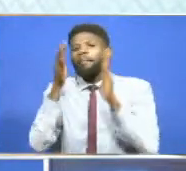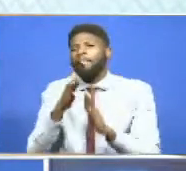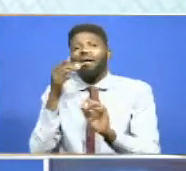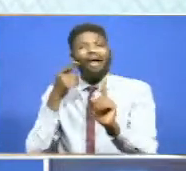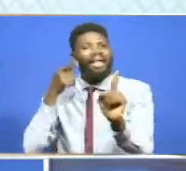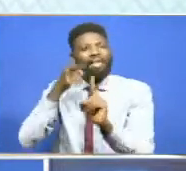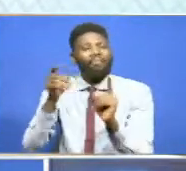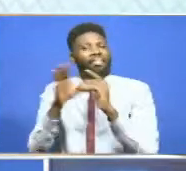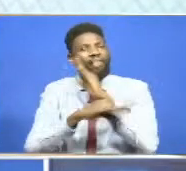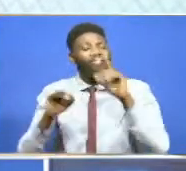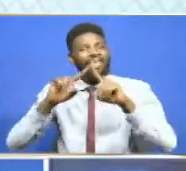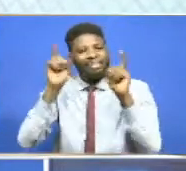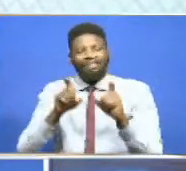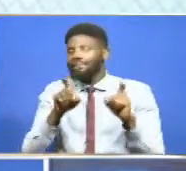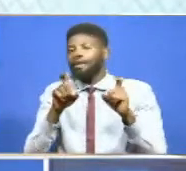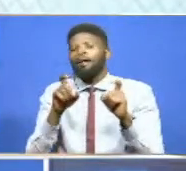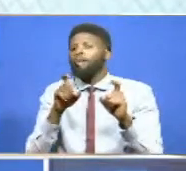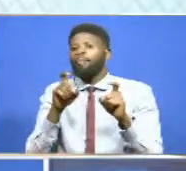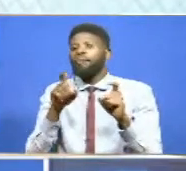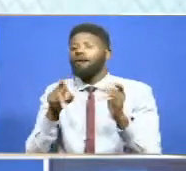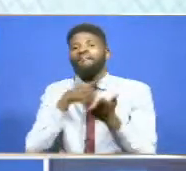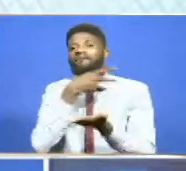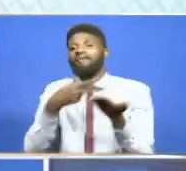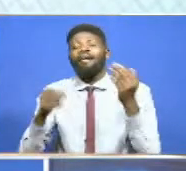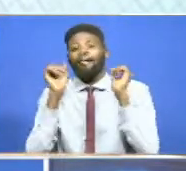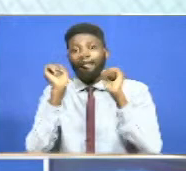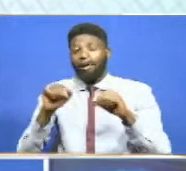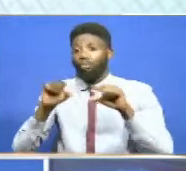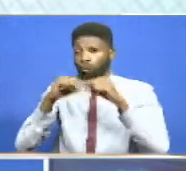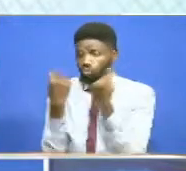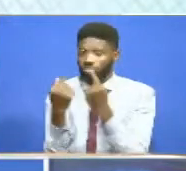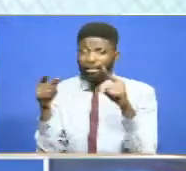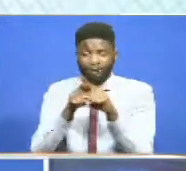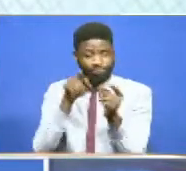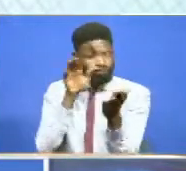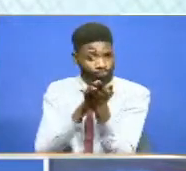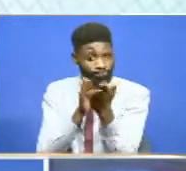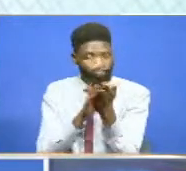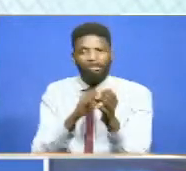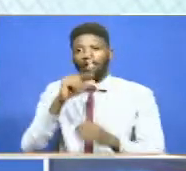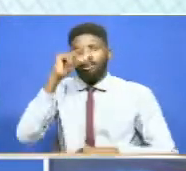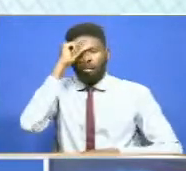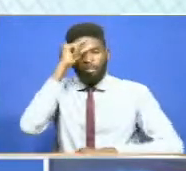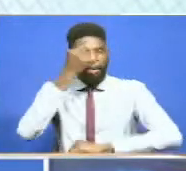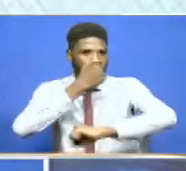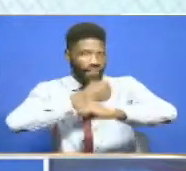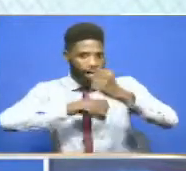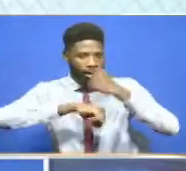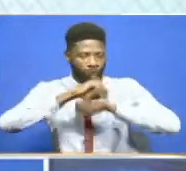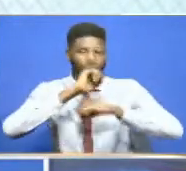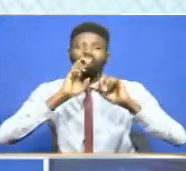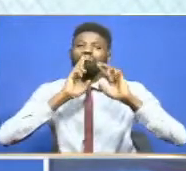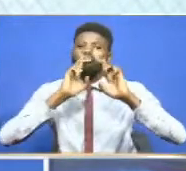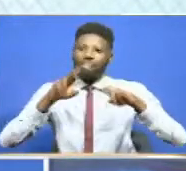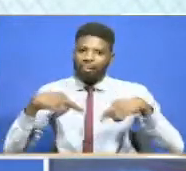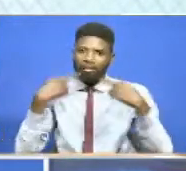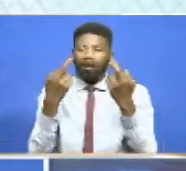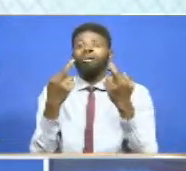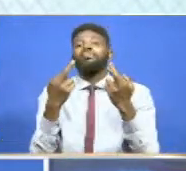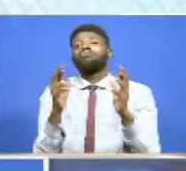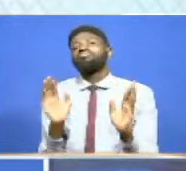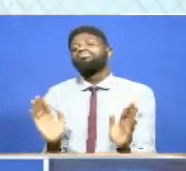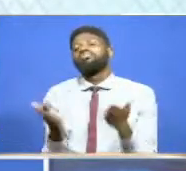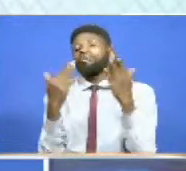wa mtihani ya kitaifa. Aidha, kundi hilo limeisifu hatua ya hivi punde ya serikali ya kuwapa matokeo ya mtihani